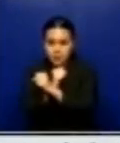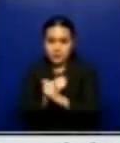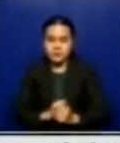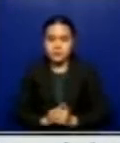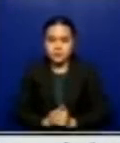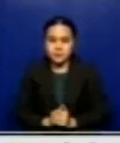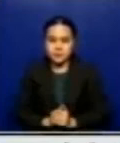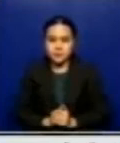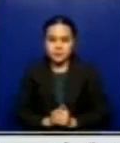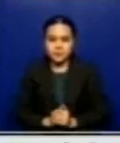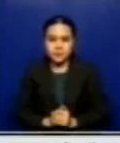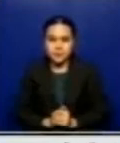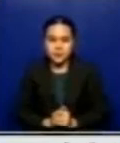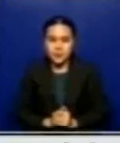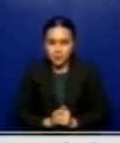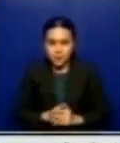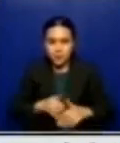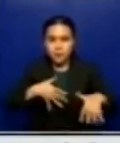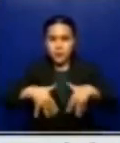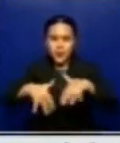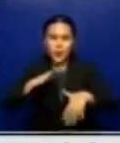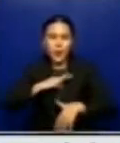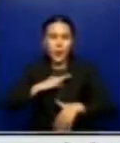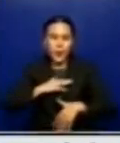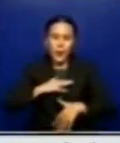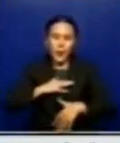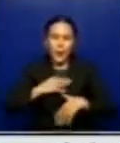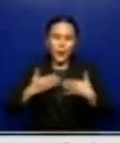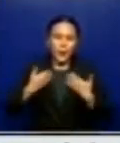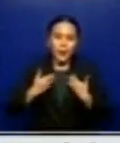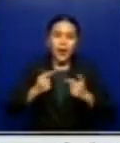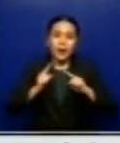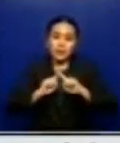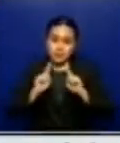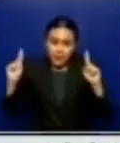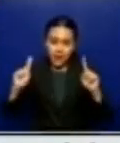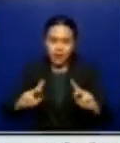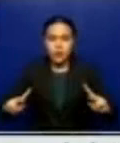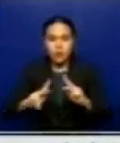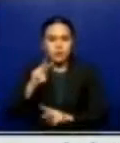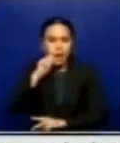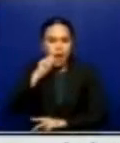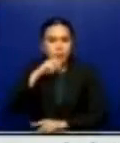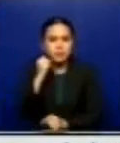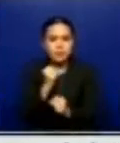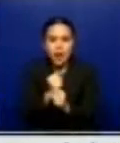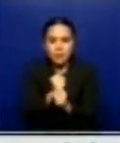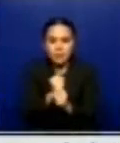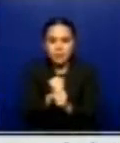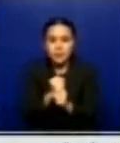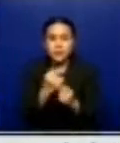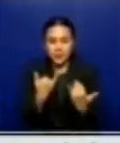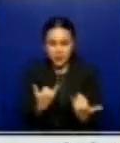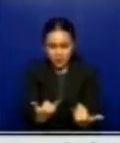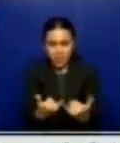พี่น้องประชาชนดีใจแต่สิ่งที่กรมชลประทานได้ดำเนินการขณะนี้ก